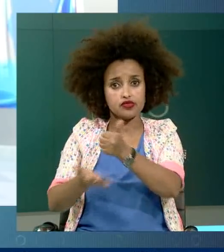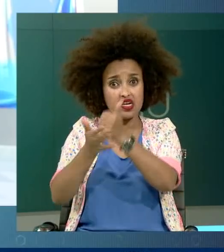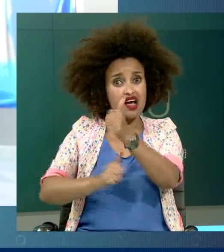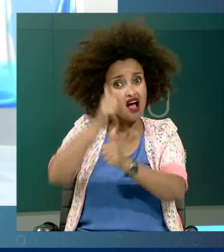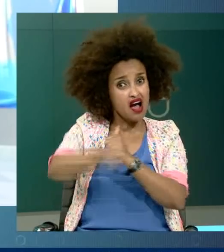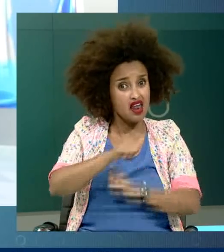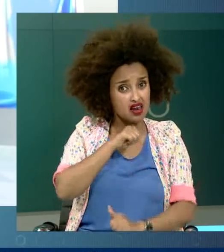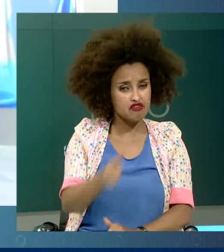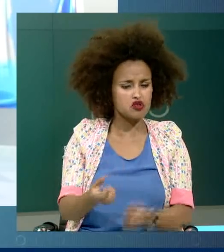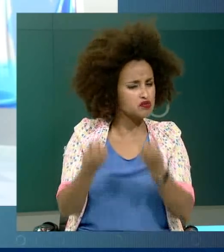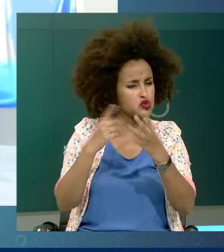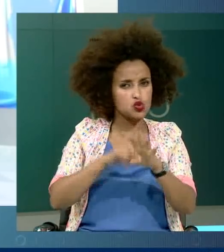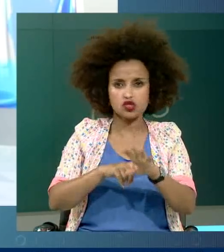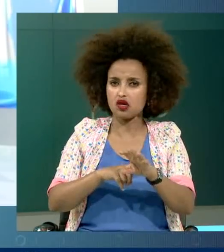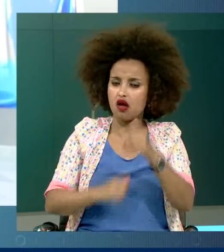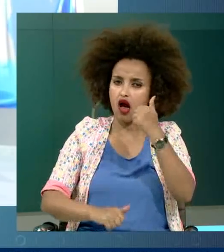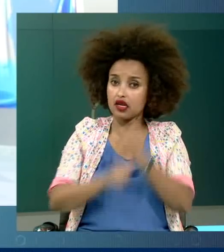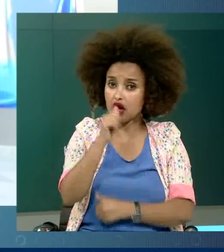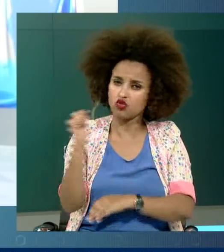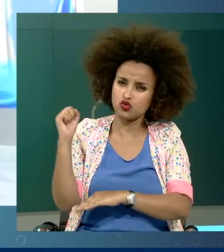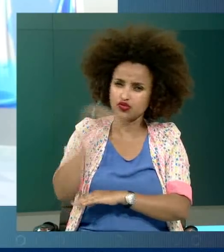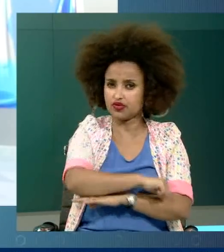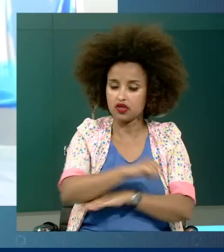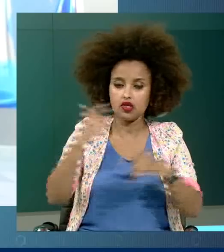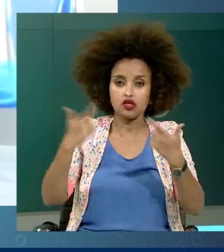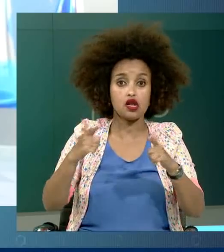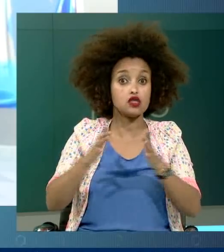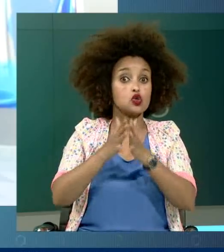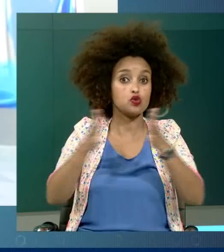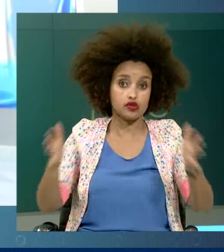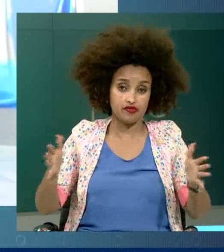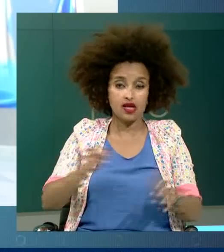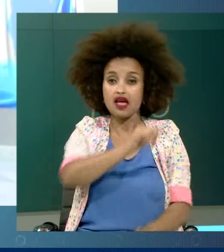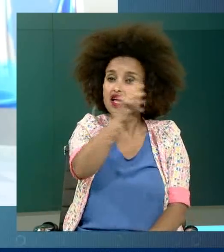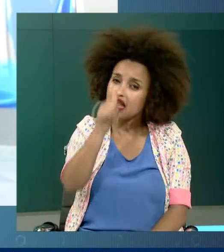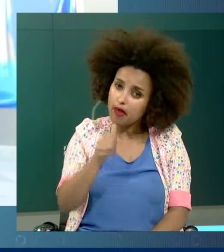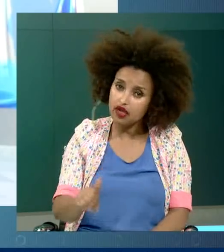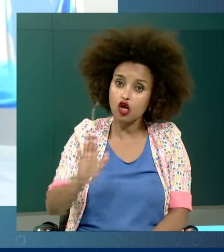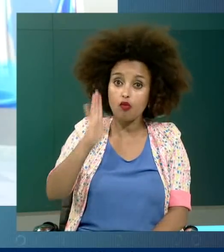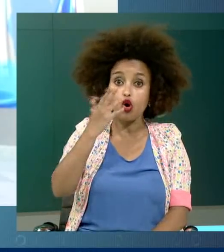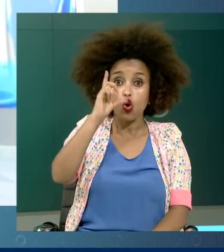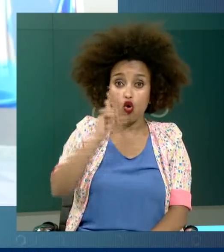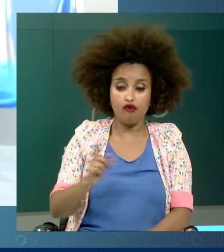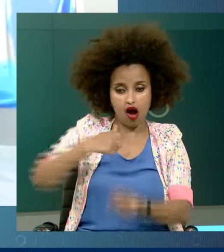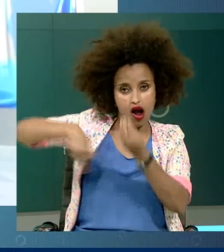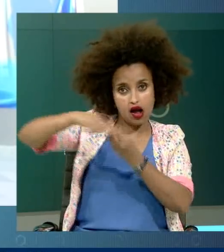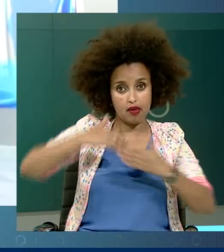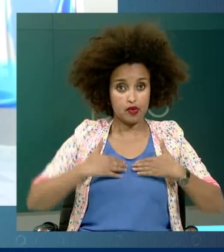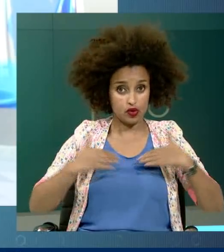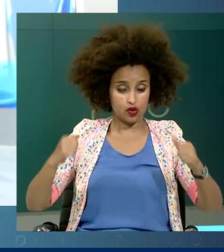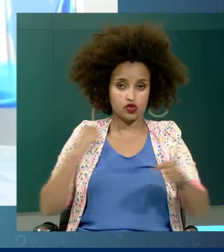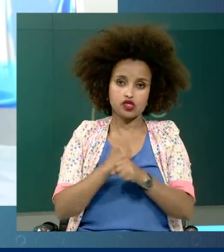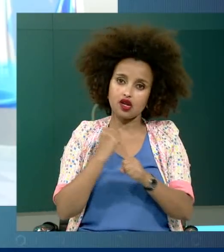ጊዜ አደጋዎቹ የማሸነፍ እድላቸው ከፍተኛ ስለሆነ ማለት ነው። ለማንኛውም የጎፋ ወጣቶች የሰሩት ተግባር